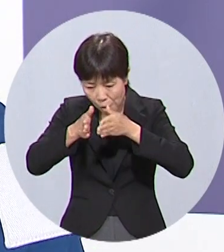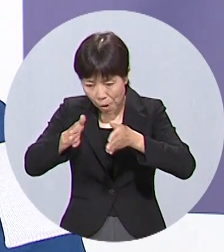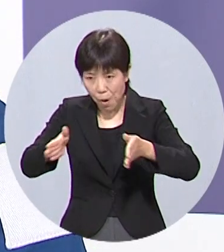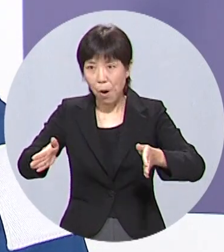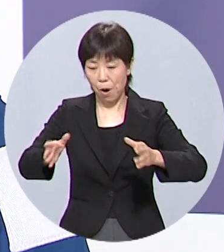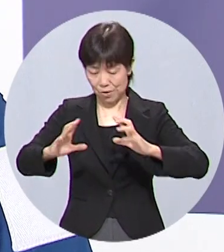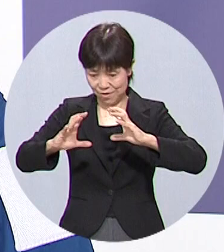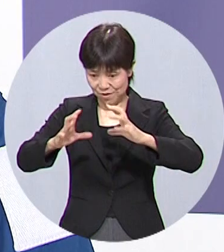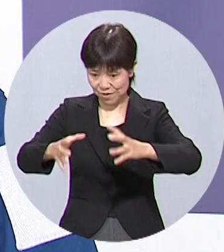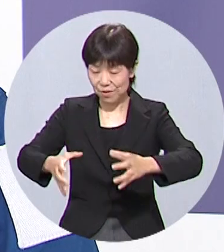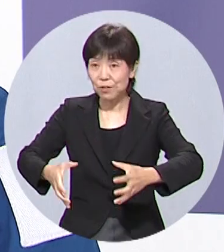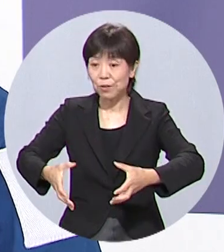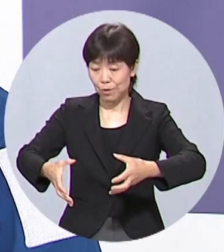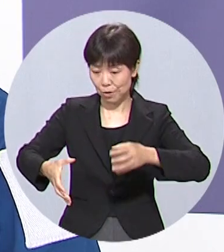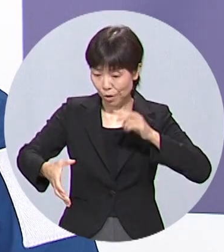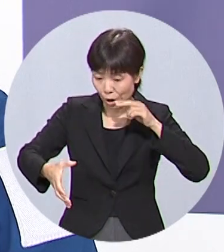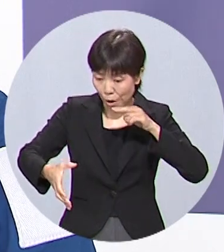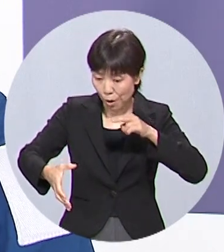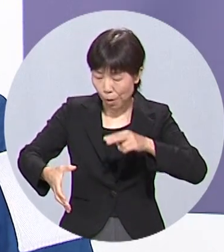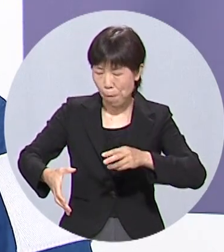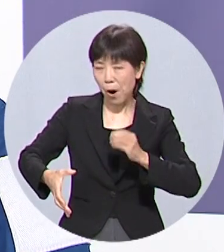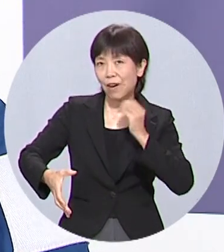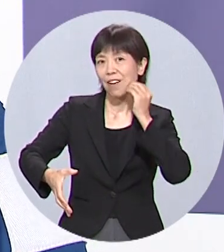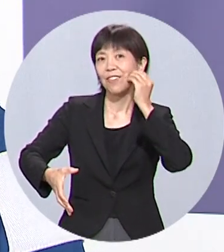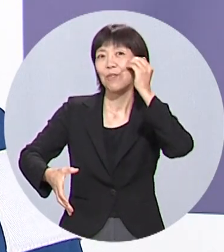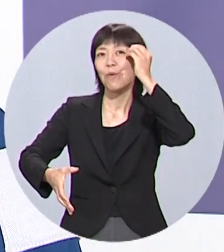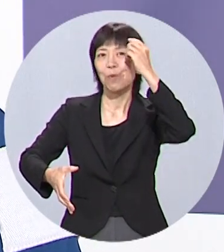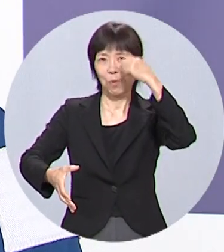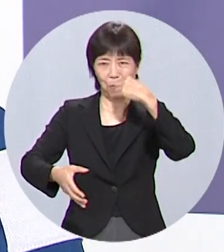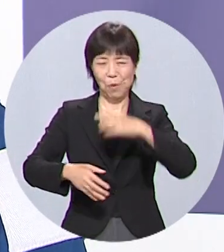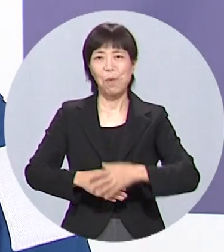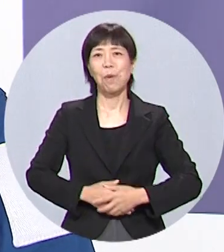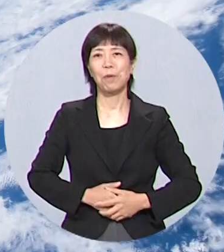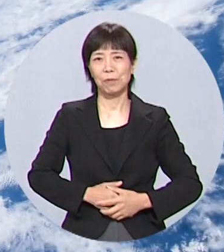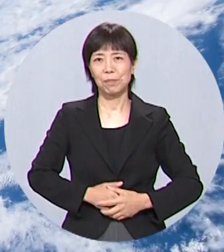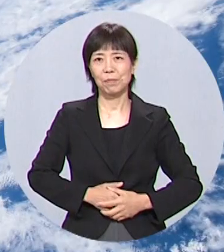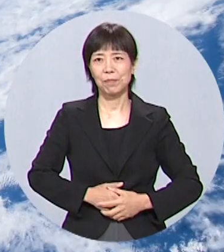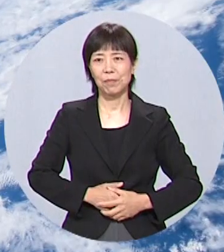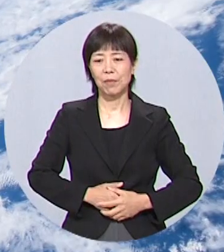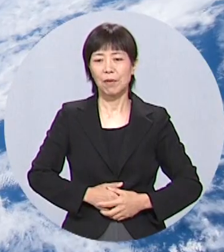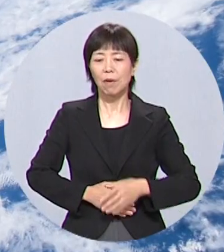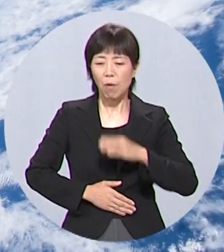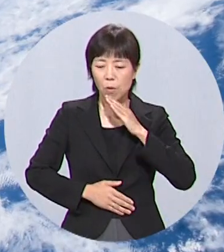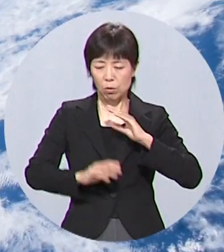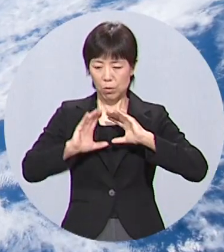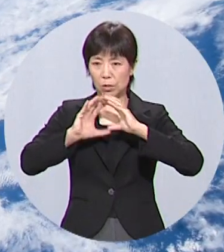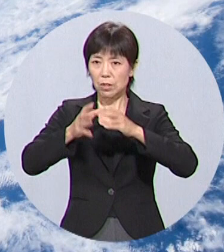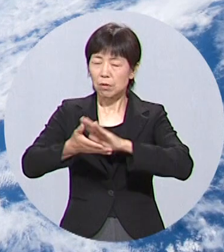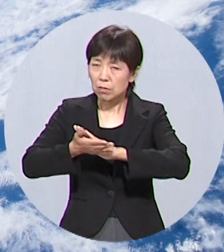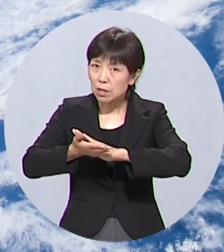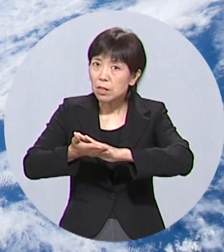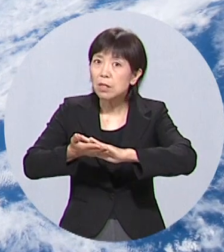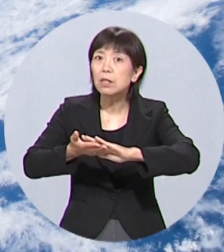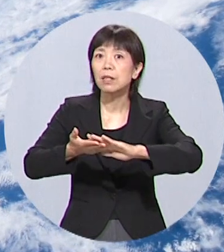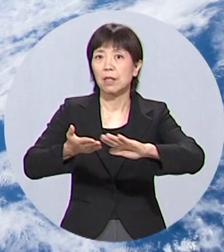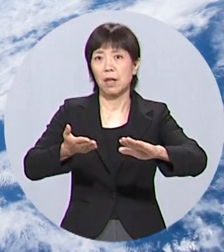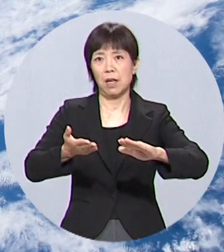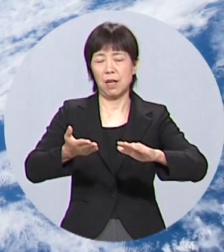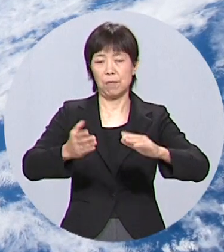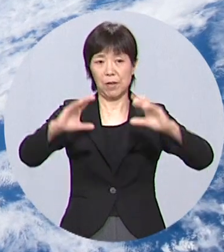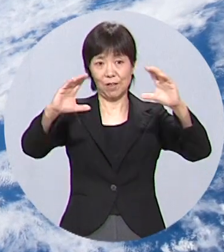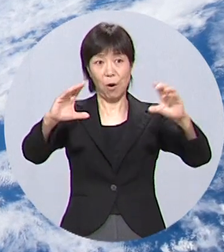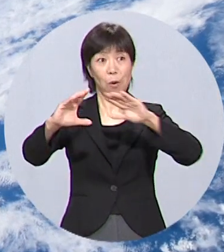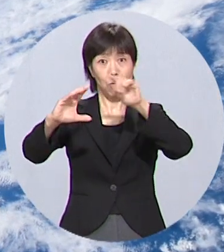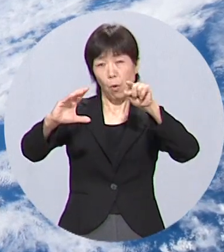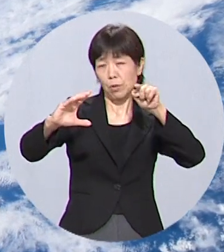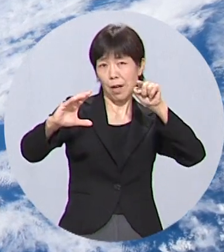球、それを見た時のやはり感激というのは大きかったと思います。美しい地球、そして輝く国際宇宙ステー